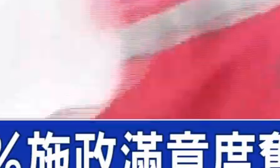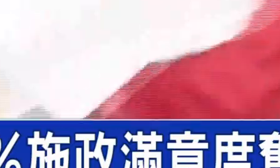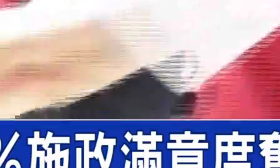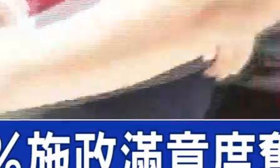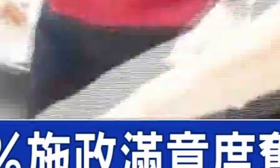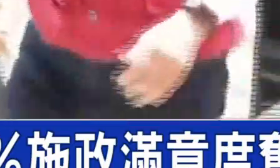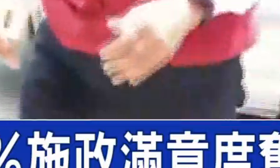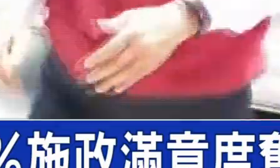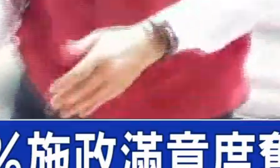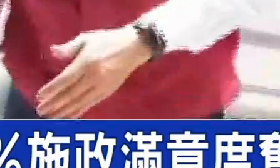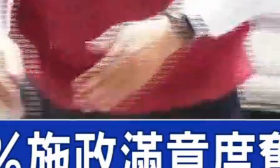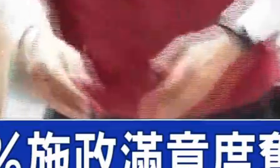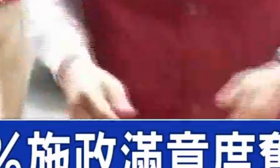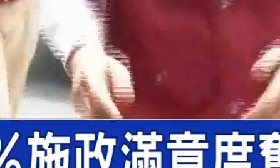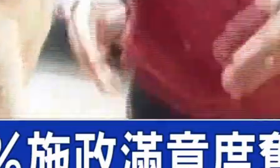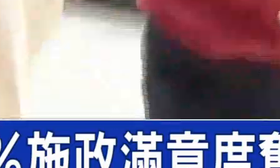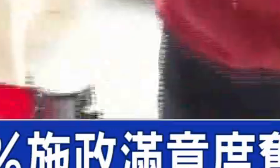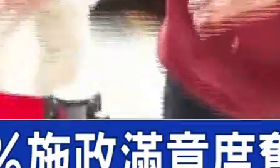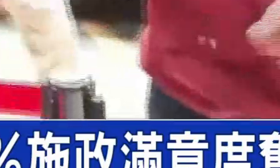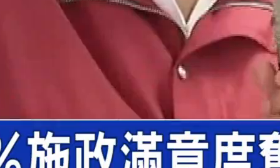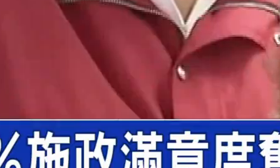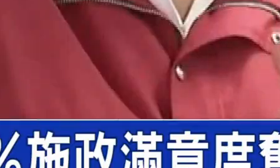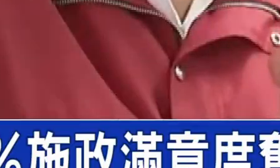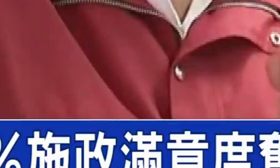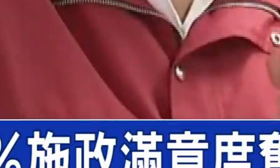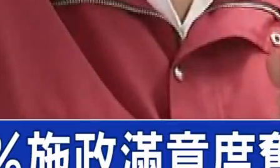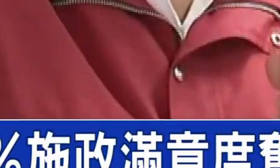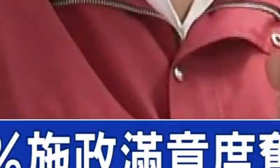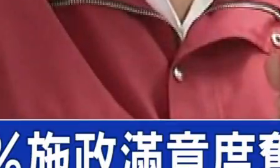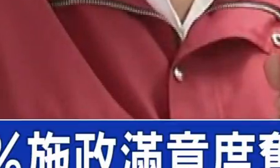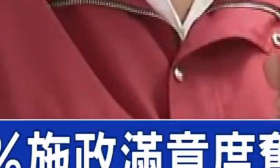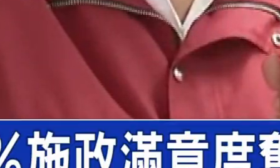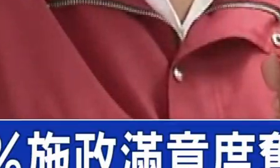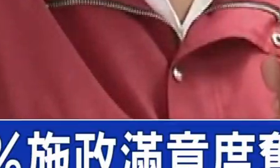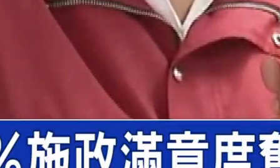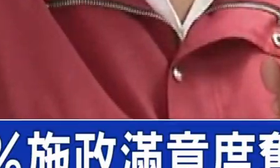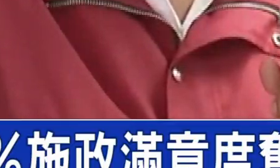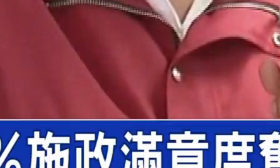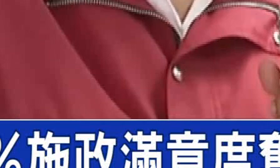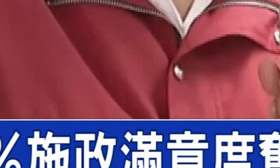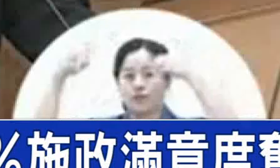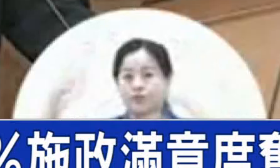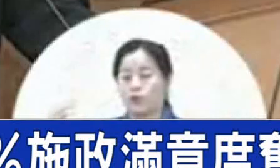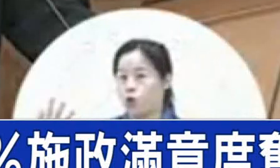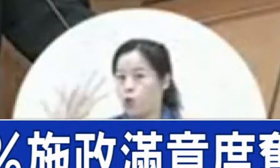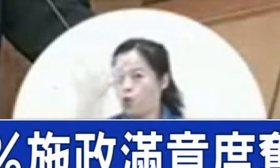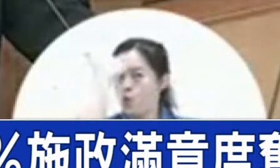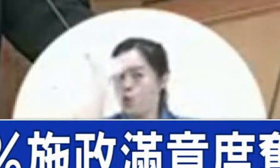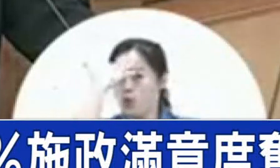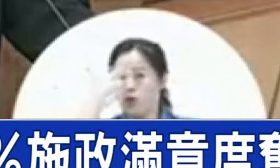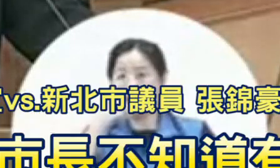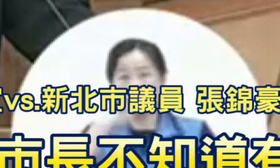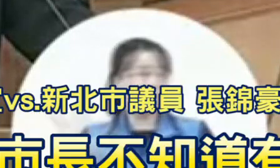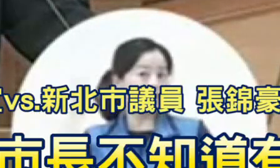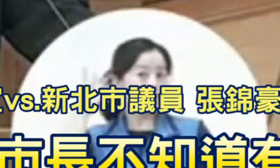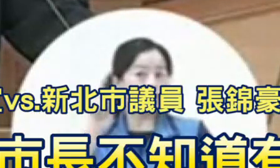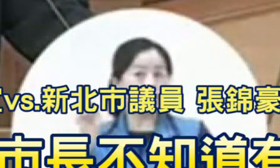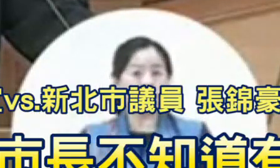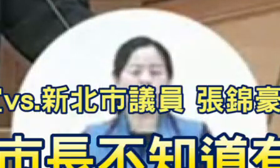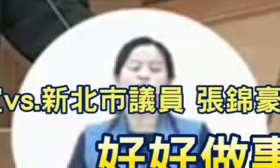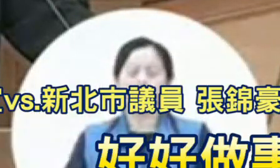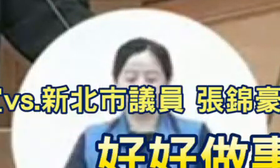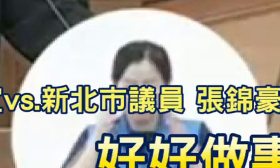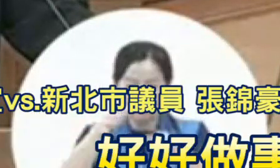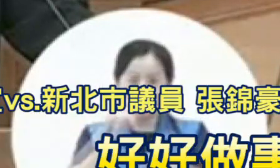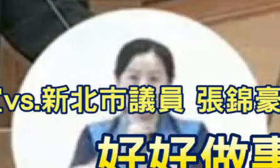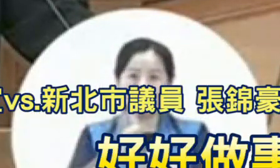过这回侯友宜以81.5%的施政满意度夺冠，但比去年还是少了5.6%。 那市长不知道有什么想法？ 好好做